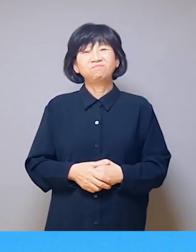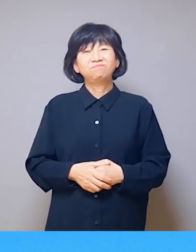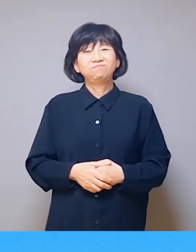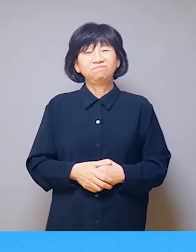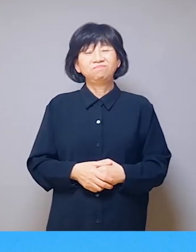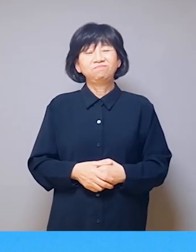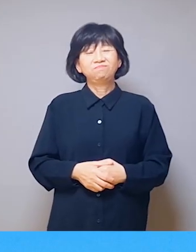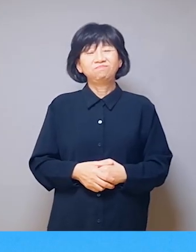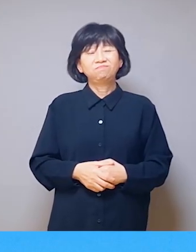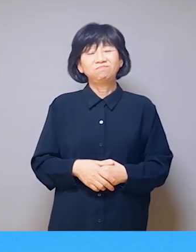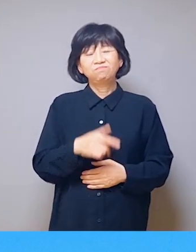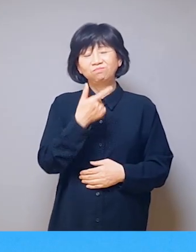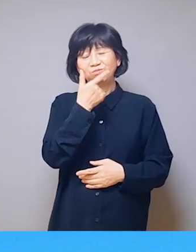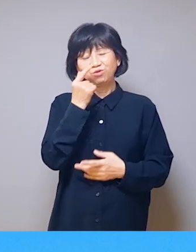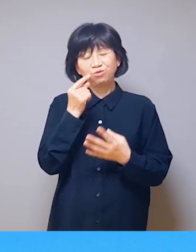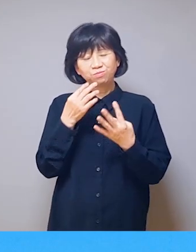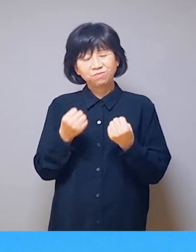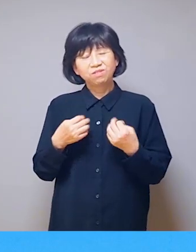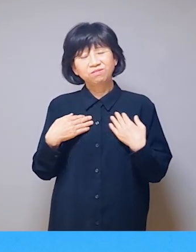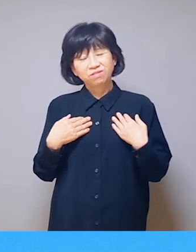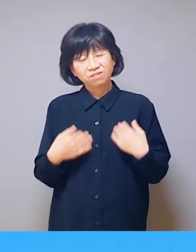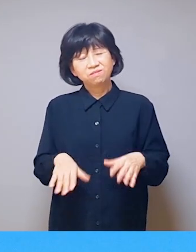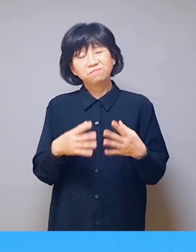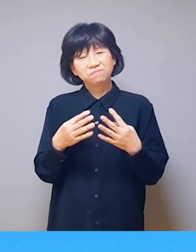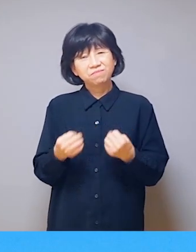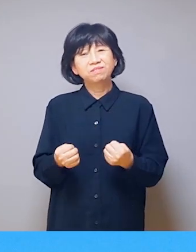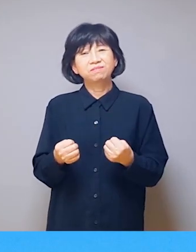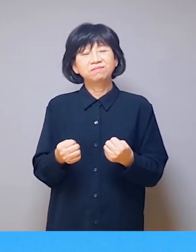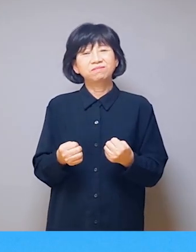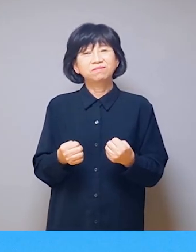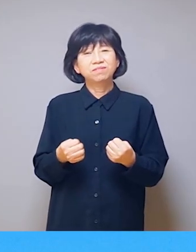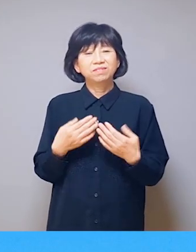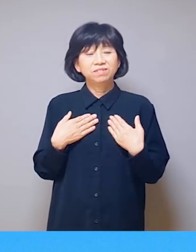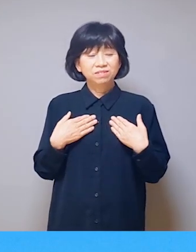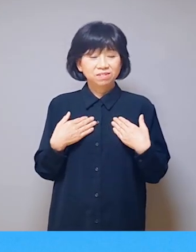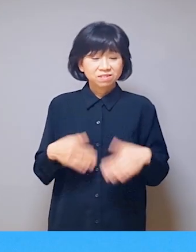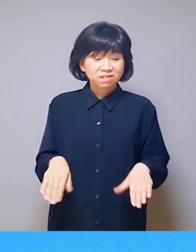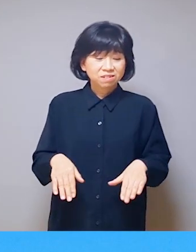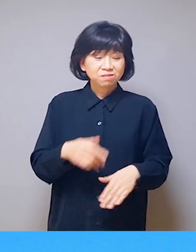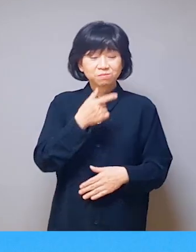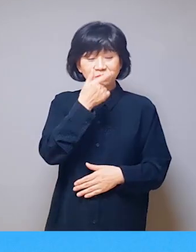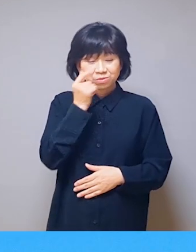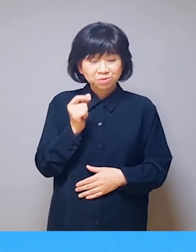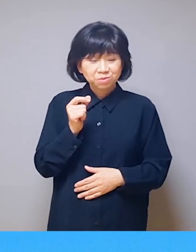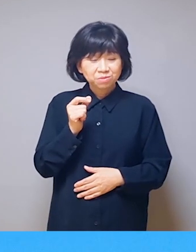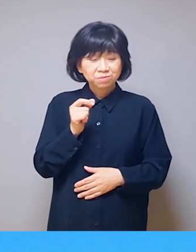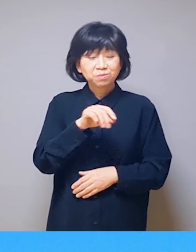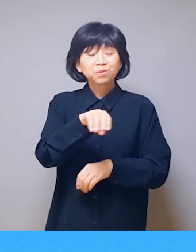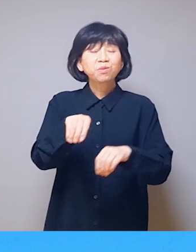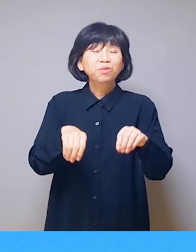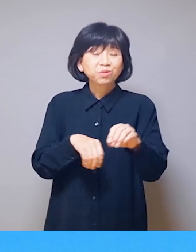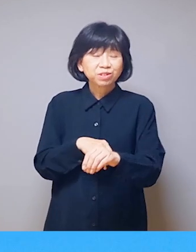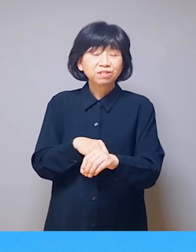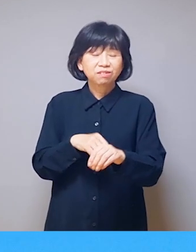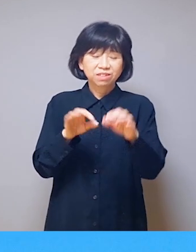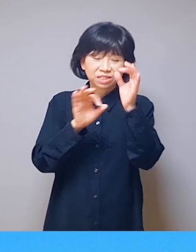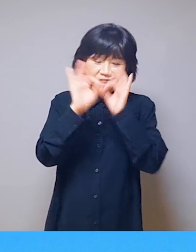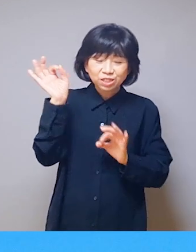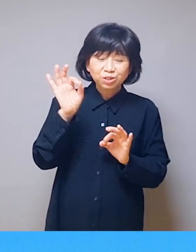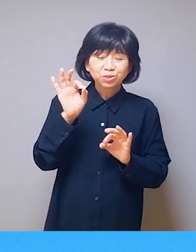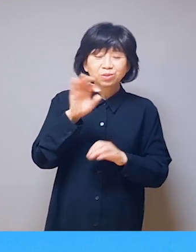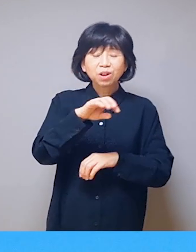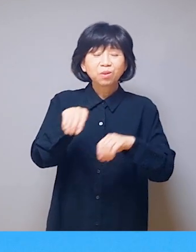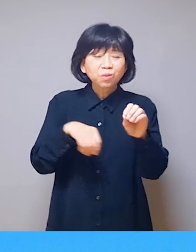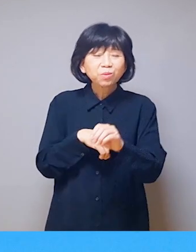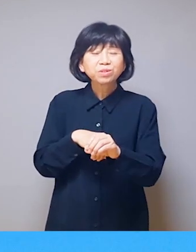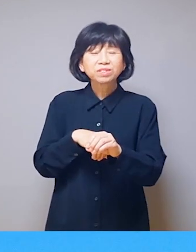아닌 부분이 더 많다는 거죠. 그러나 그 약한 데서, 그 부족함이 있는 데서, 그 실수가 있는 데서,